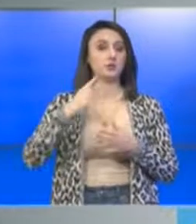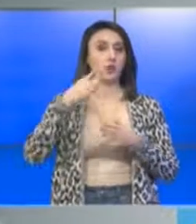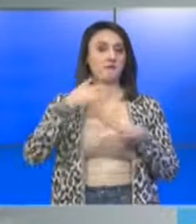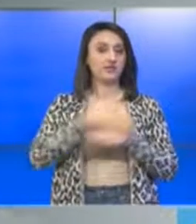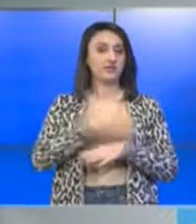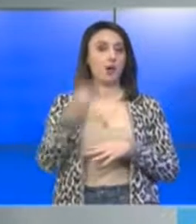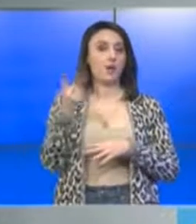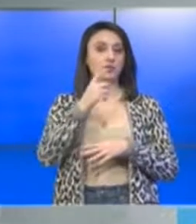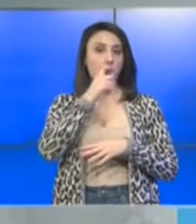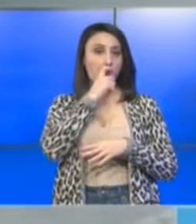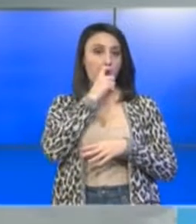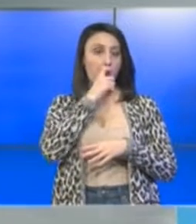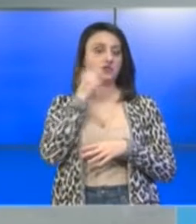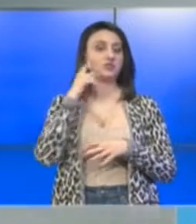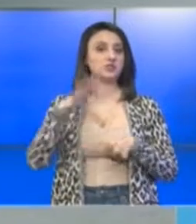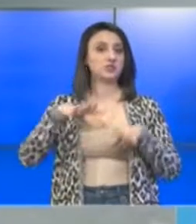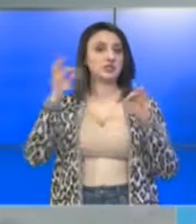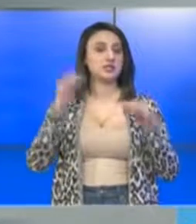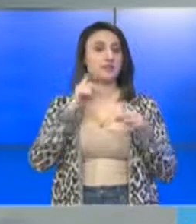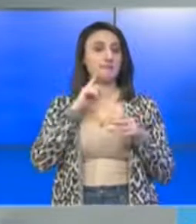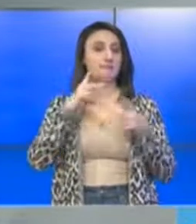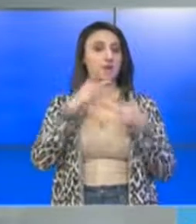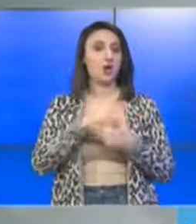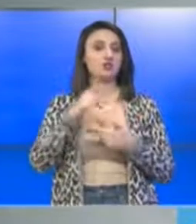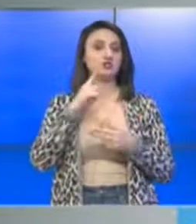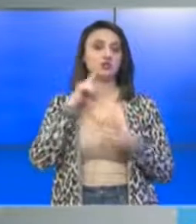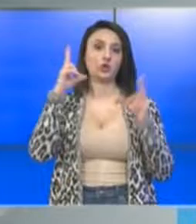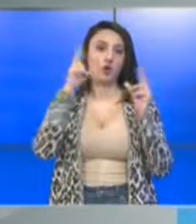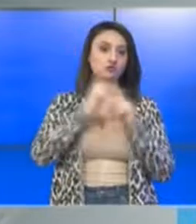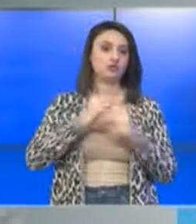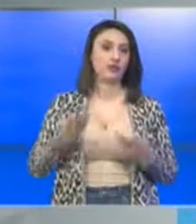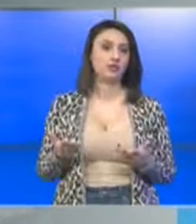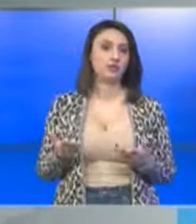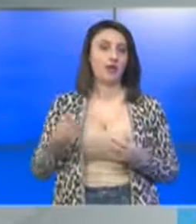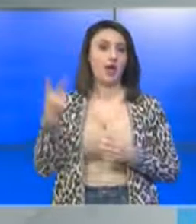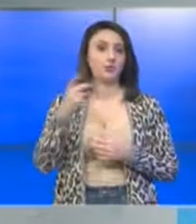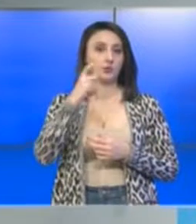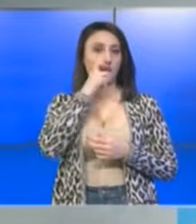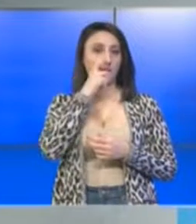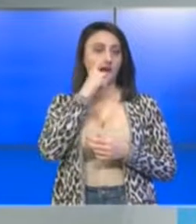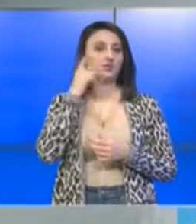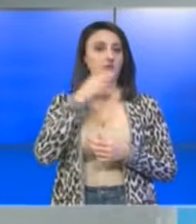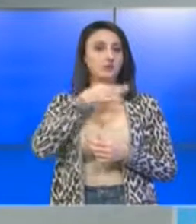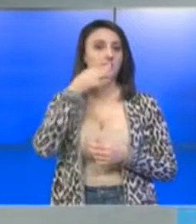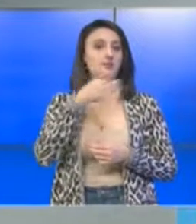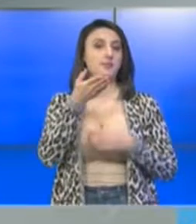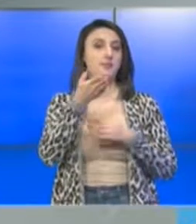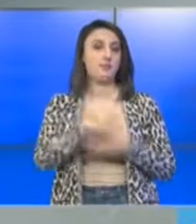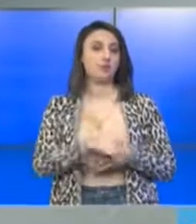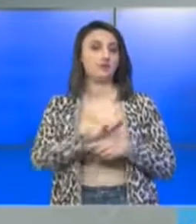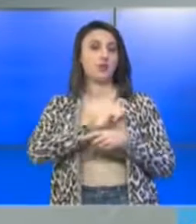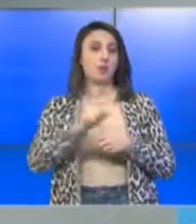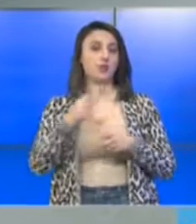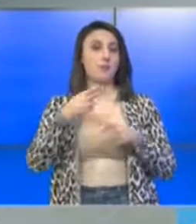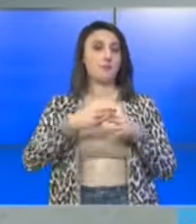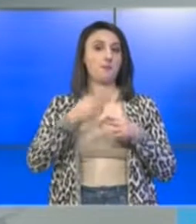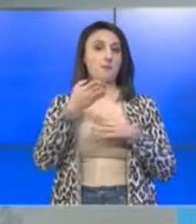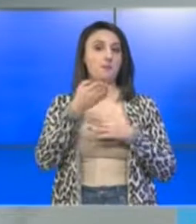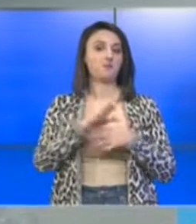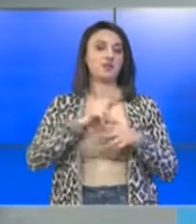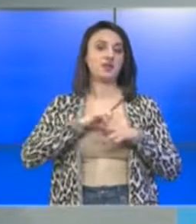victime, ambii bărbați, au fost găsite încarcerate și inconștiente. Ambii bărbați au fost declarați decedați din cauza